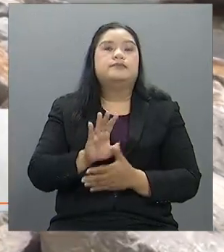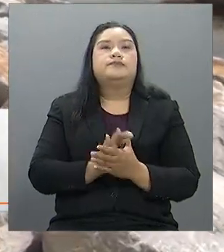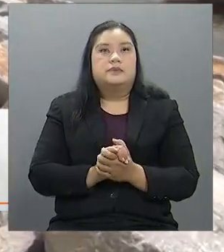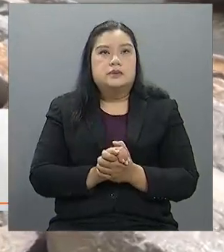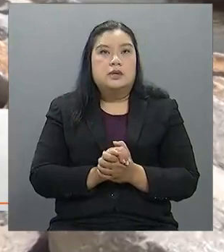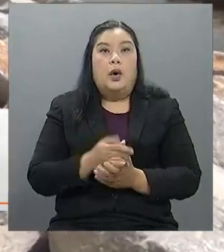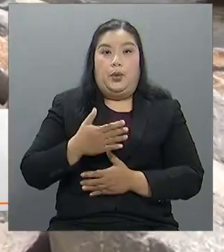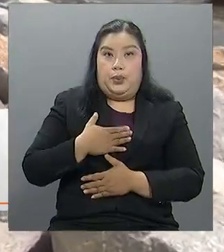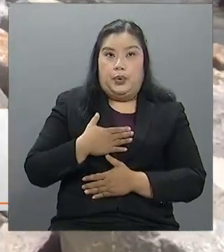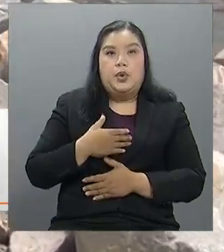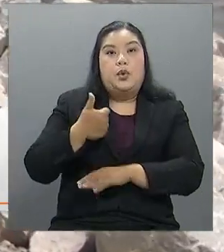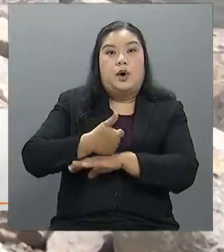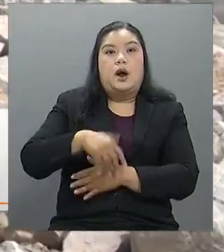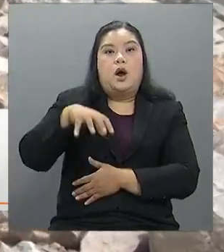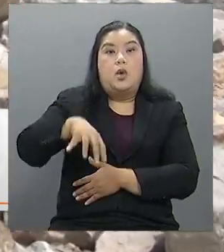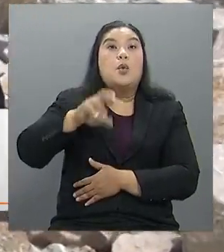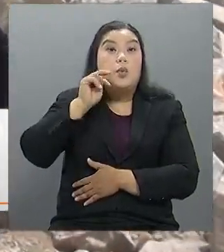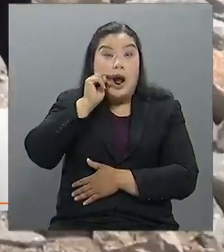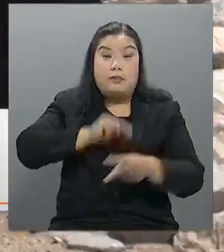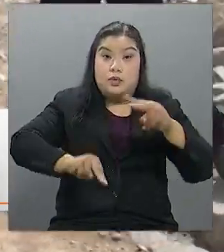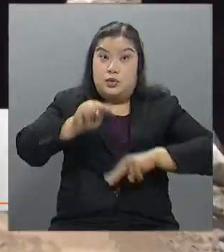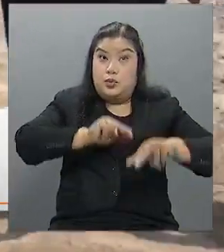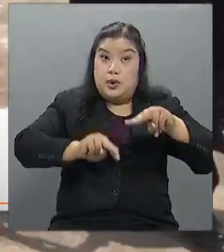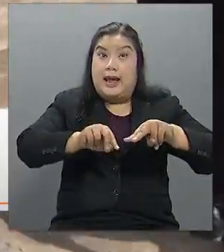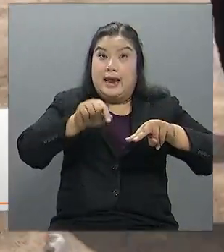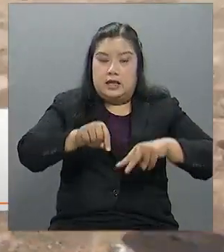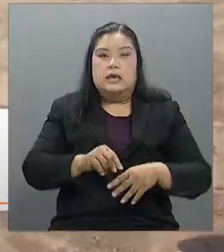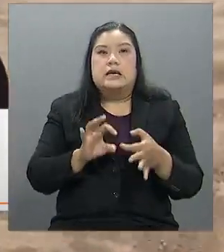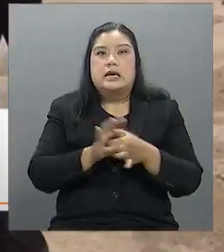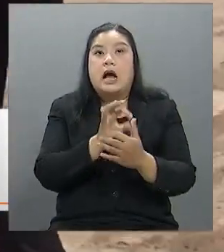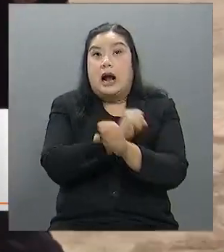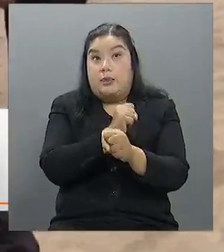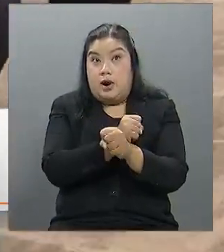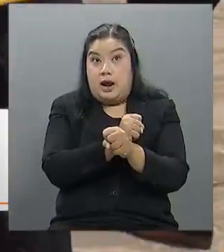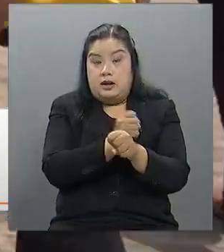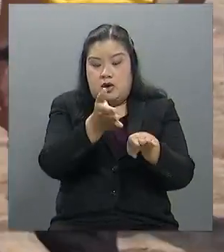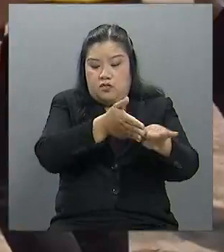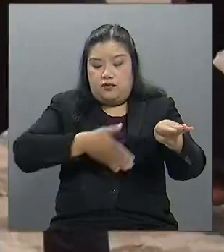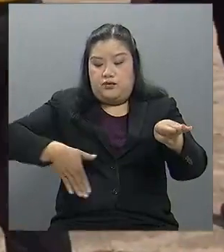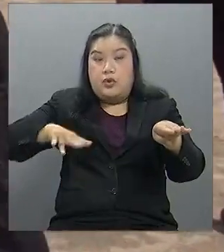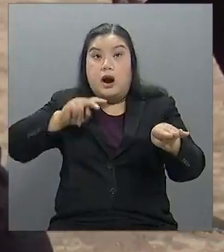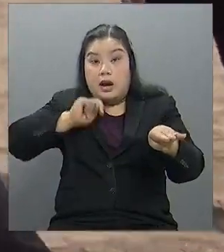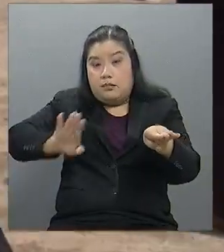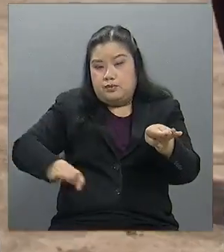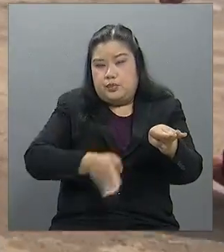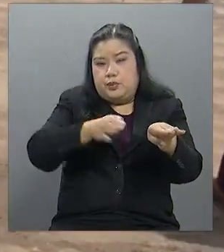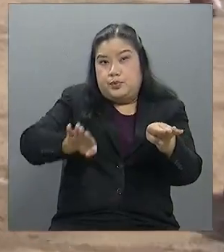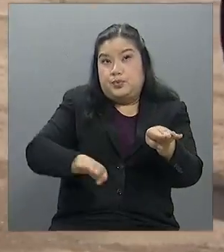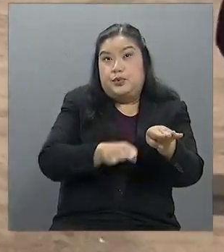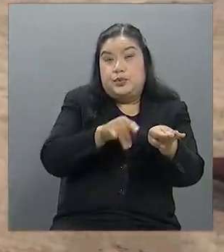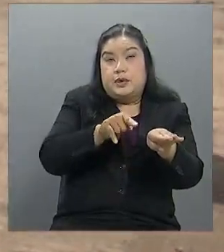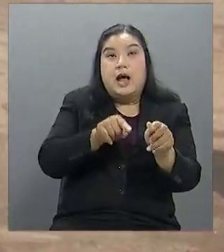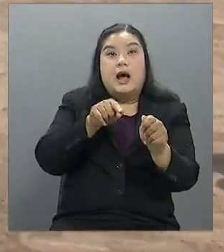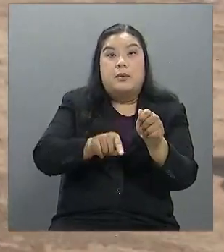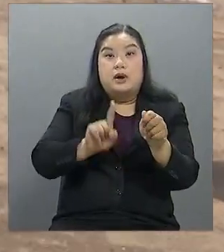งอธิบดีกรมเจ้าท่าบอกว่าโครงการเสริมทรายชายหาดชลทัศน์ป้องกันการกัดเซาะชายหาดชลทัศน์ที่อำเภอเมืองสงขลาเนี่ยนะค